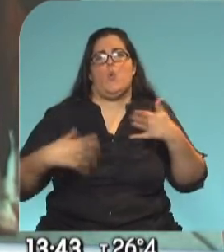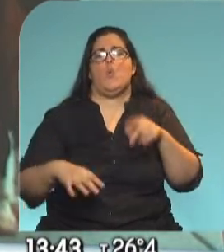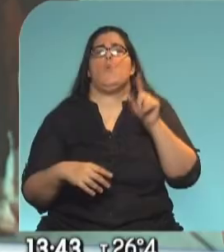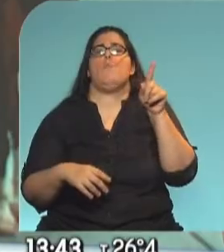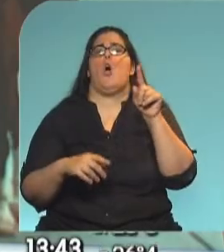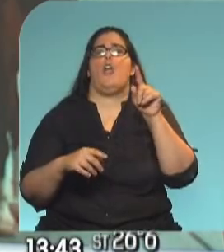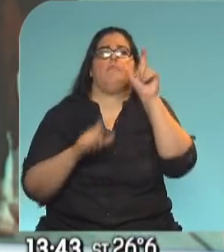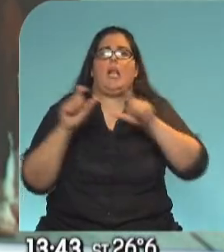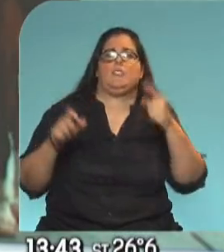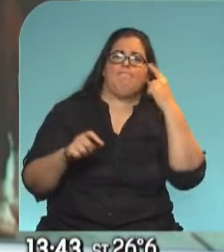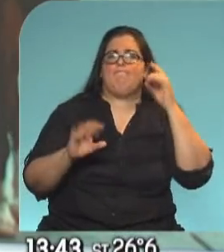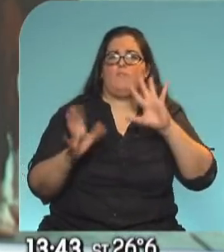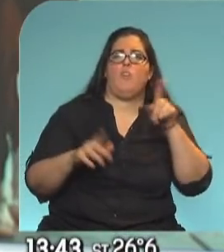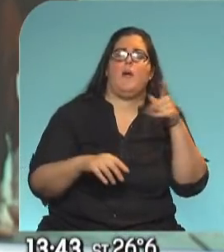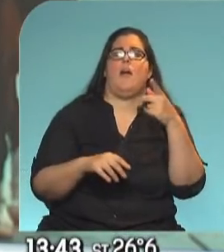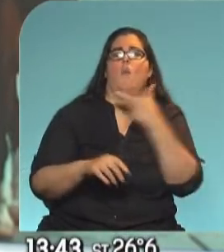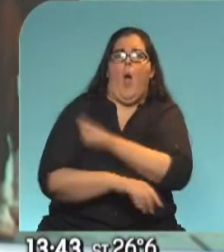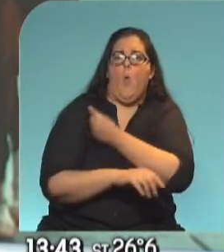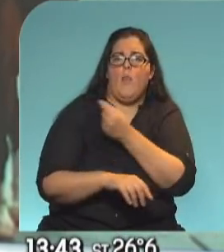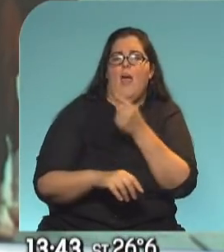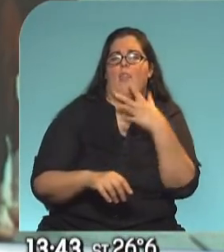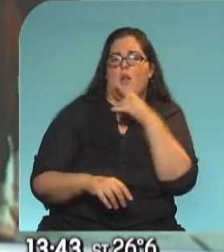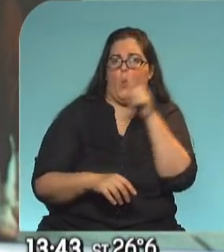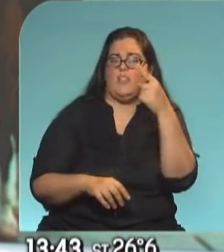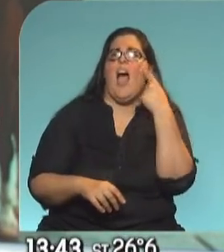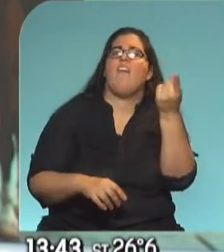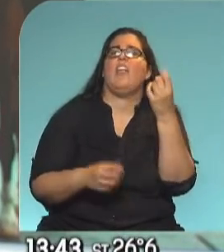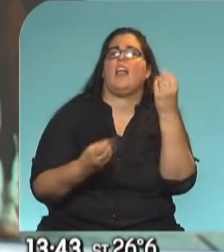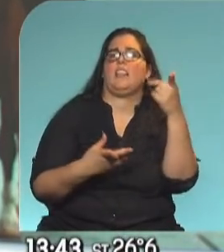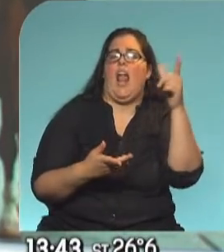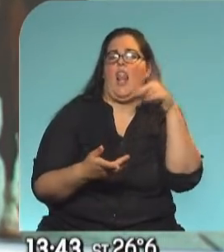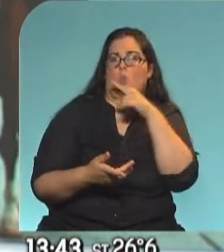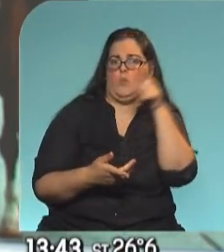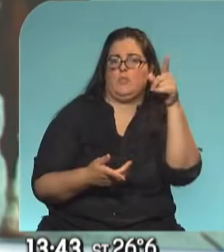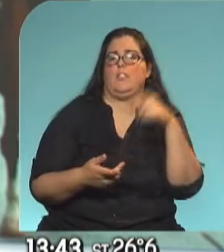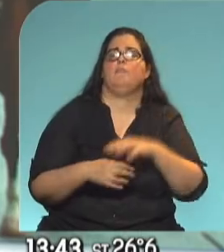vamos a ver qué es lo que está pasando en el país de Putin.